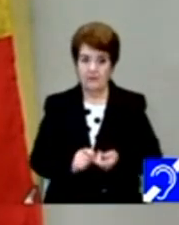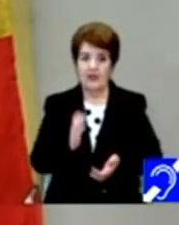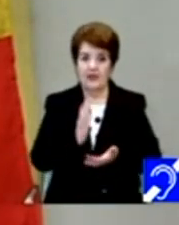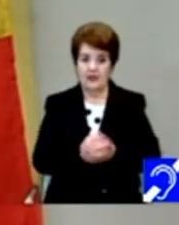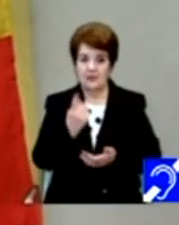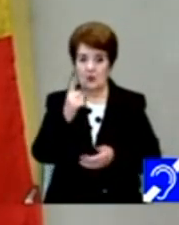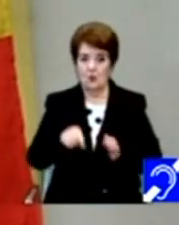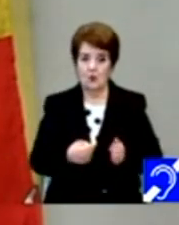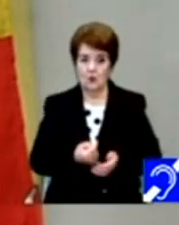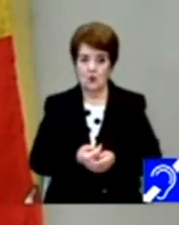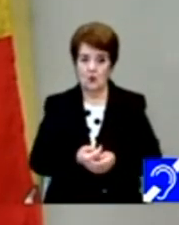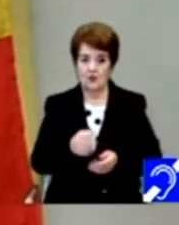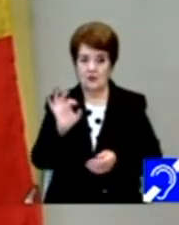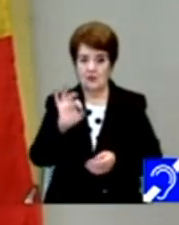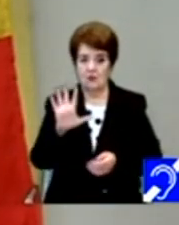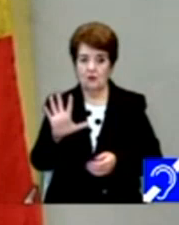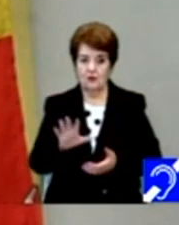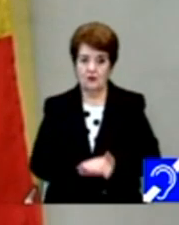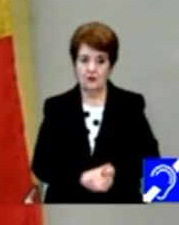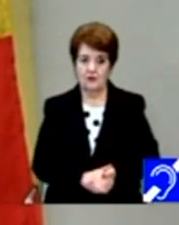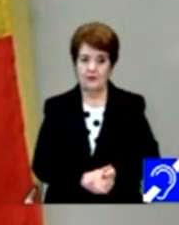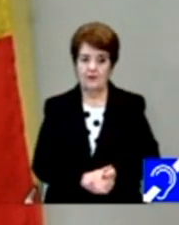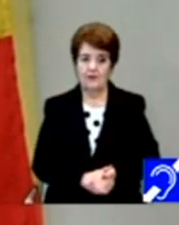este 1,05.